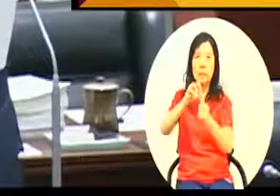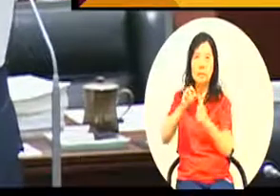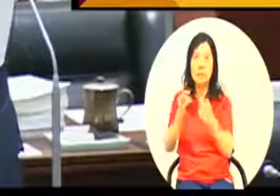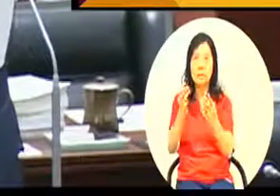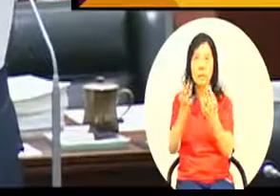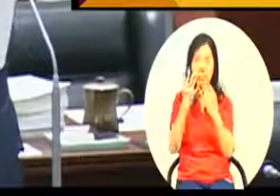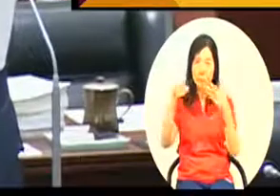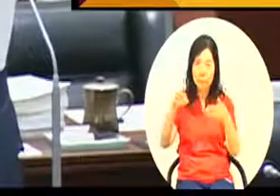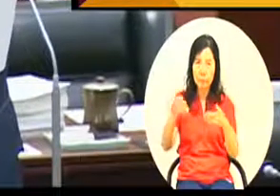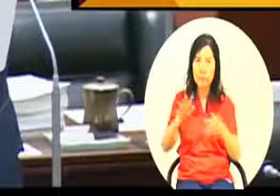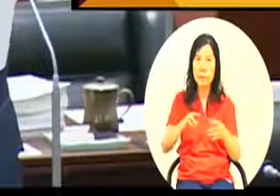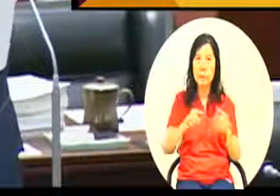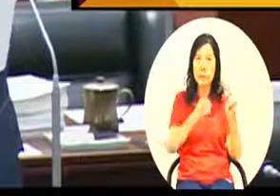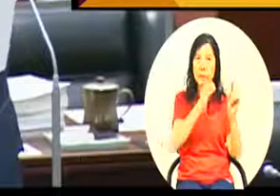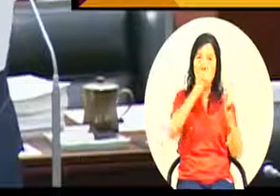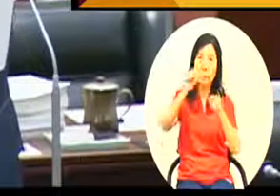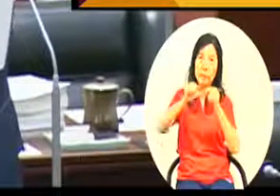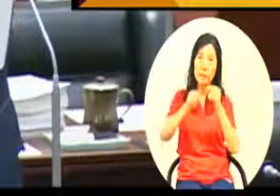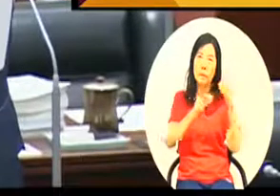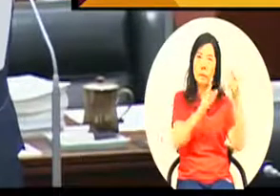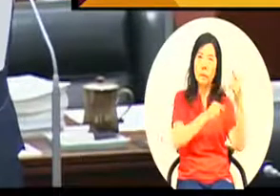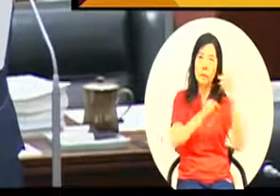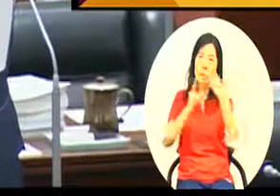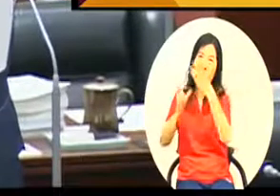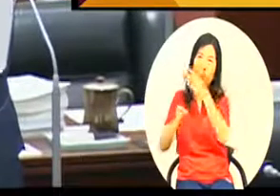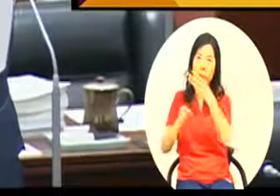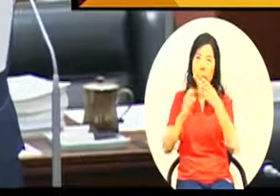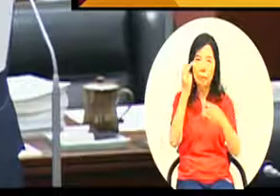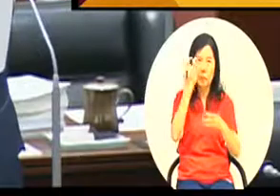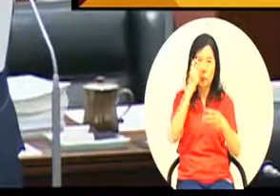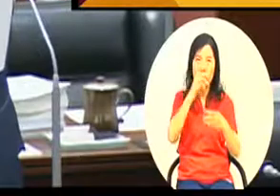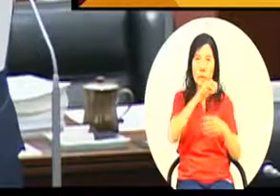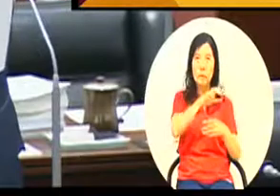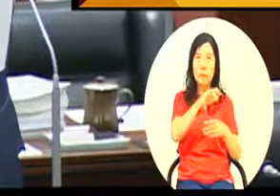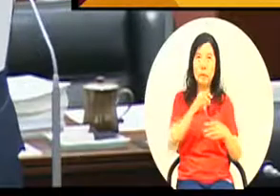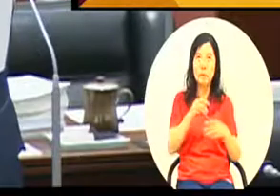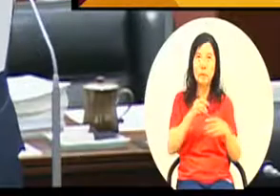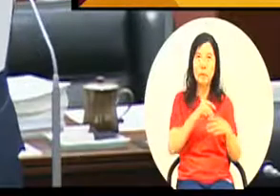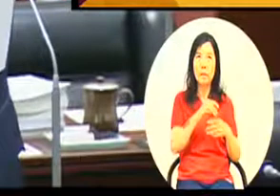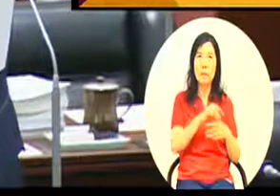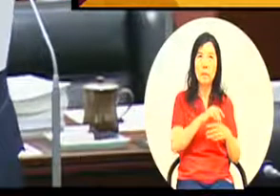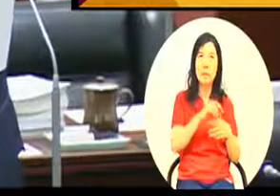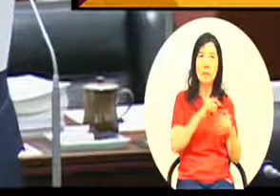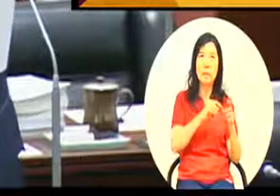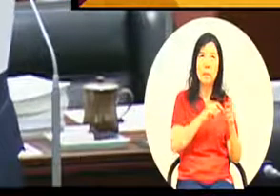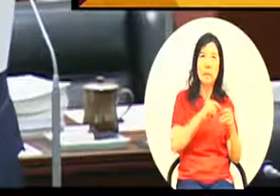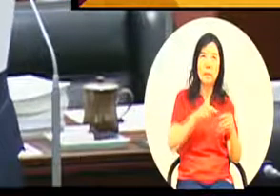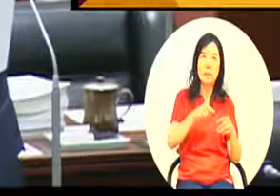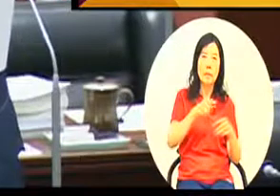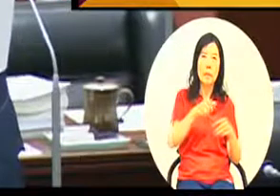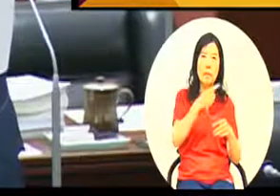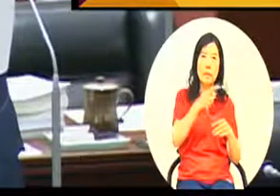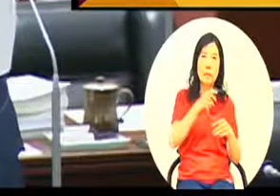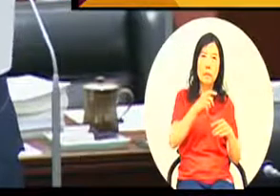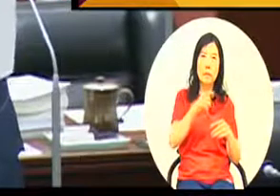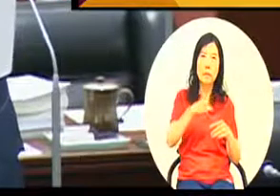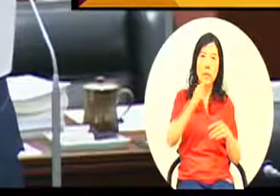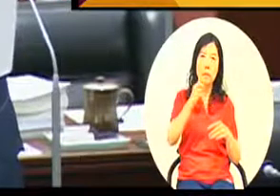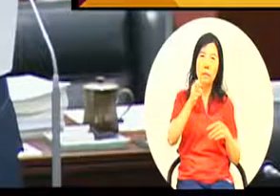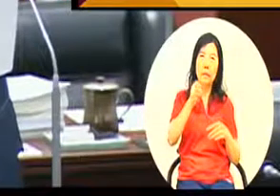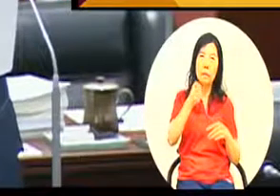哦，105年度1月到3月观察乐界是1650人，强制戒治是156